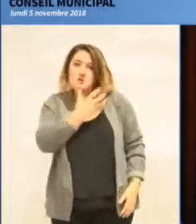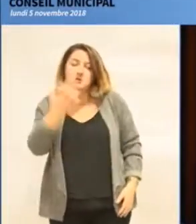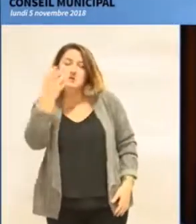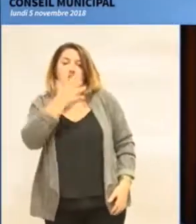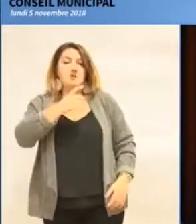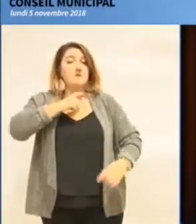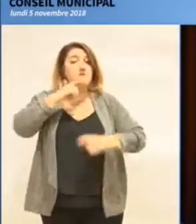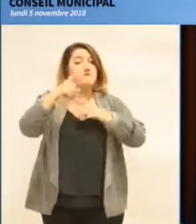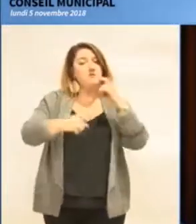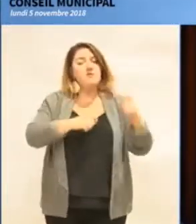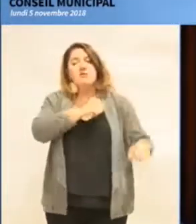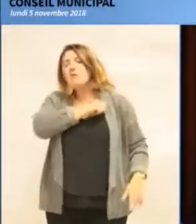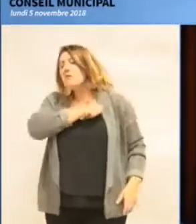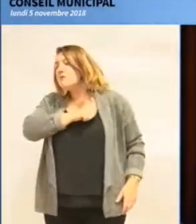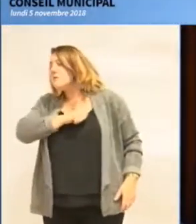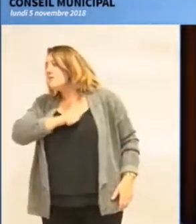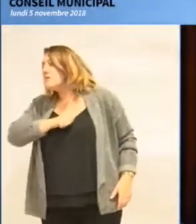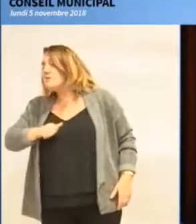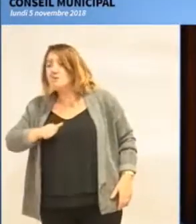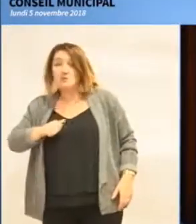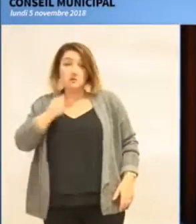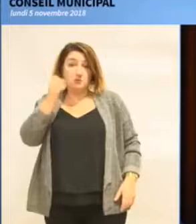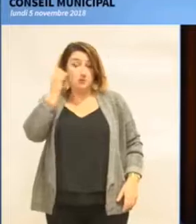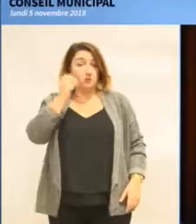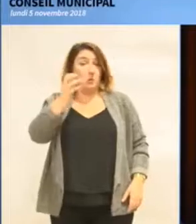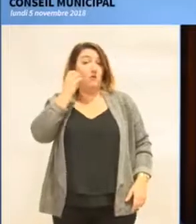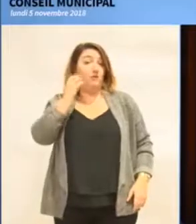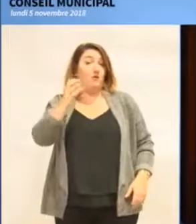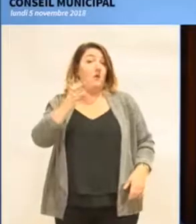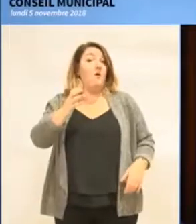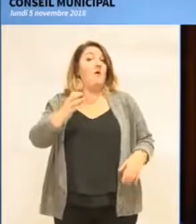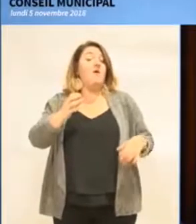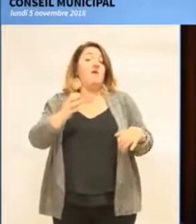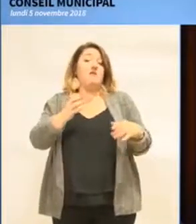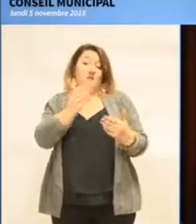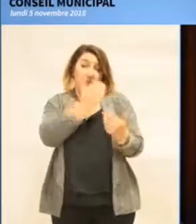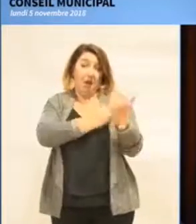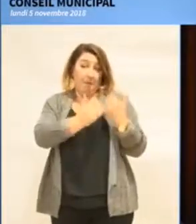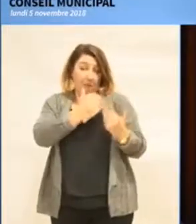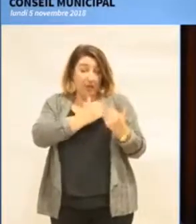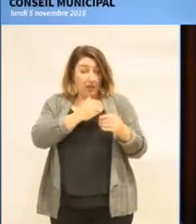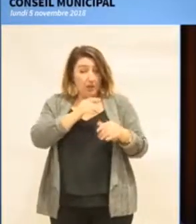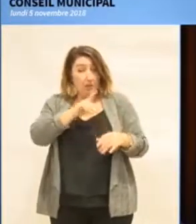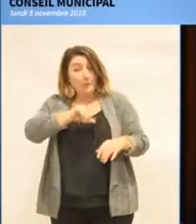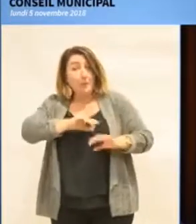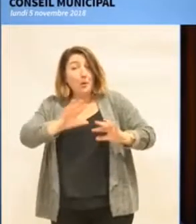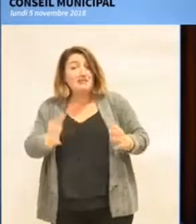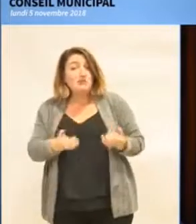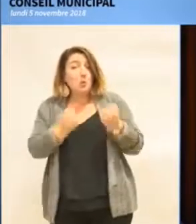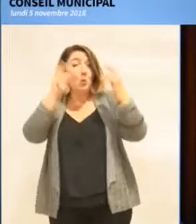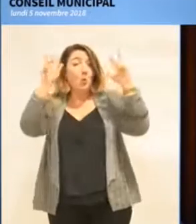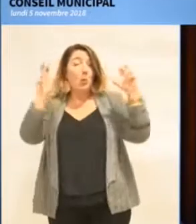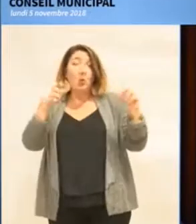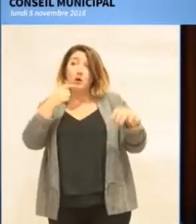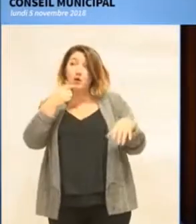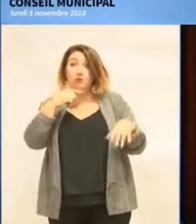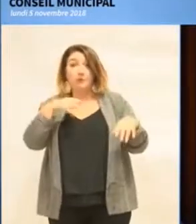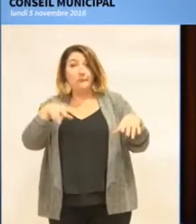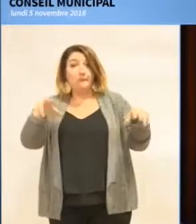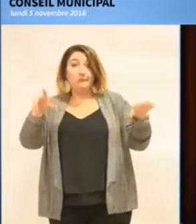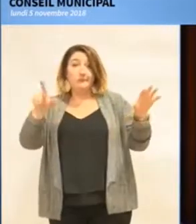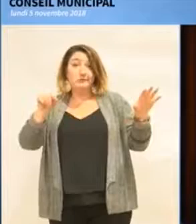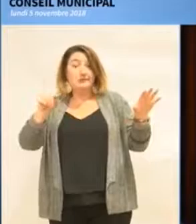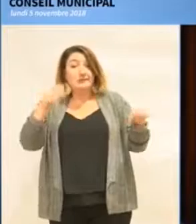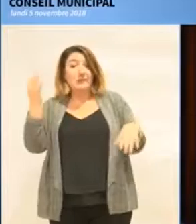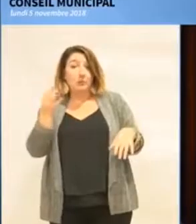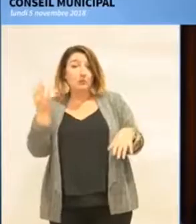génèrent pratiquement 60 à 70% des appels et des interventions de police-secours. Ça avait baissé au moment des